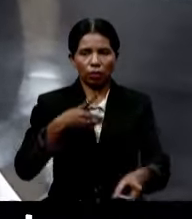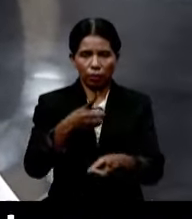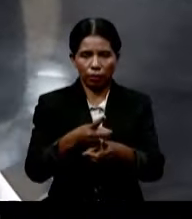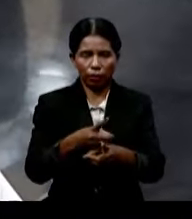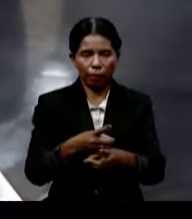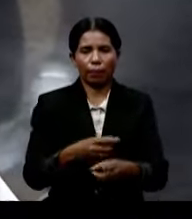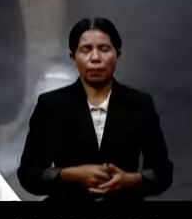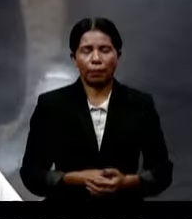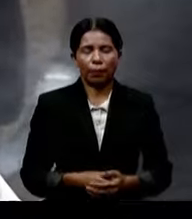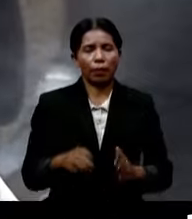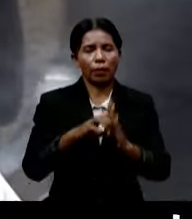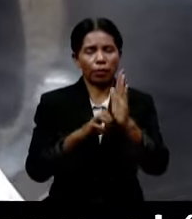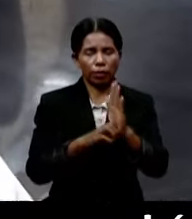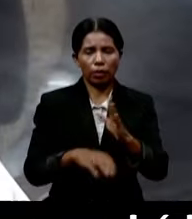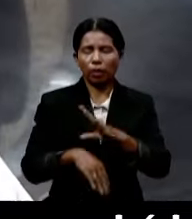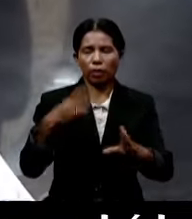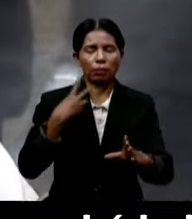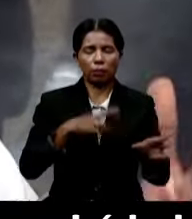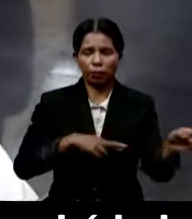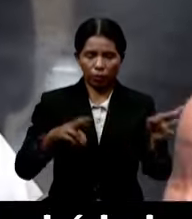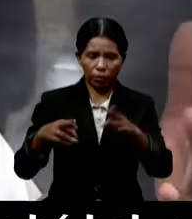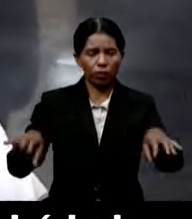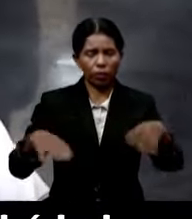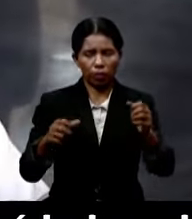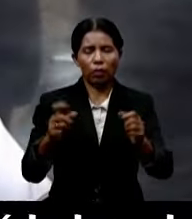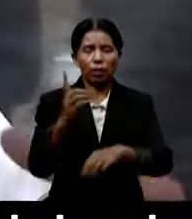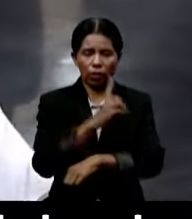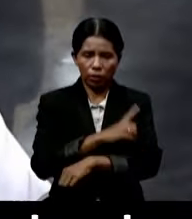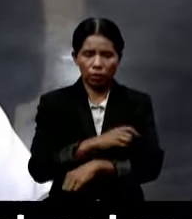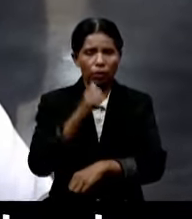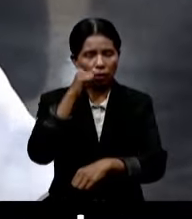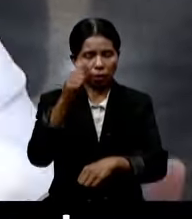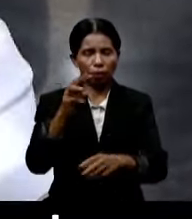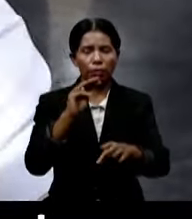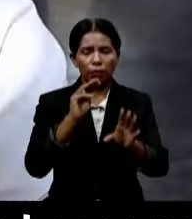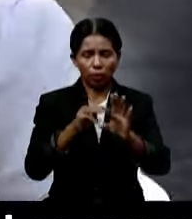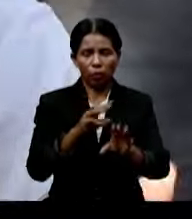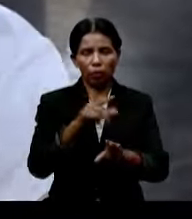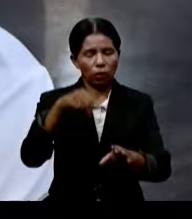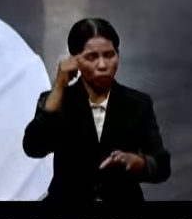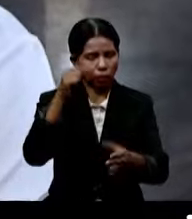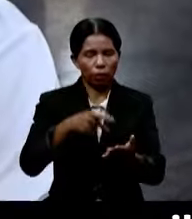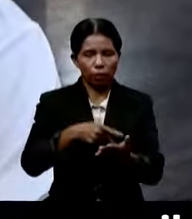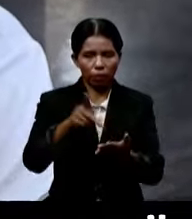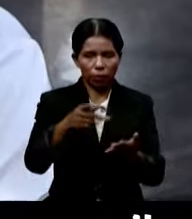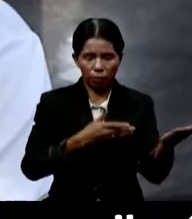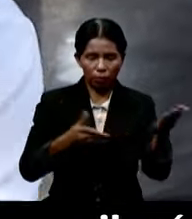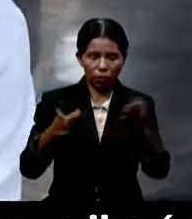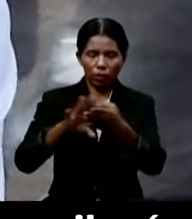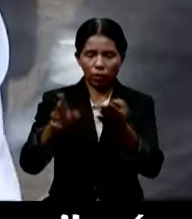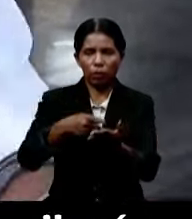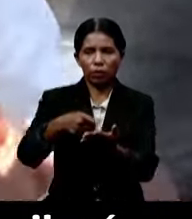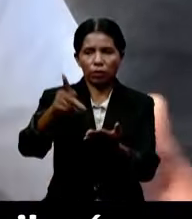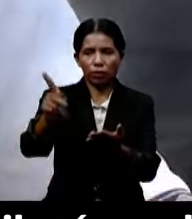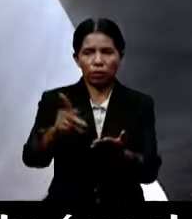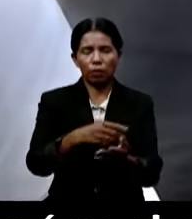Estar wakara kasa ami makane. Hasayo na ba ami pronto ami kopera. Oho inga abanga beru ka ye minuti rene ka. Se governo dia pronto agora ami lori despesa administrativo ne mai te